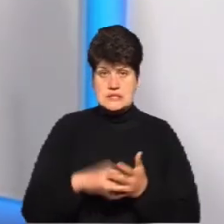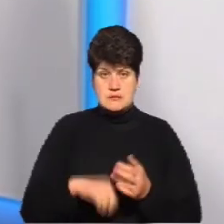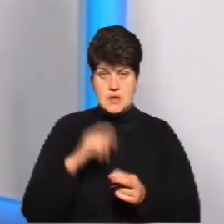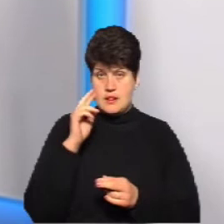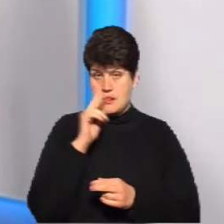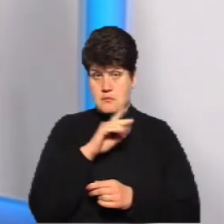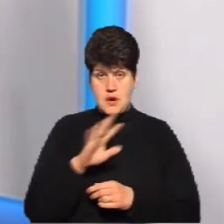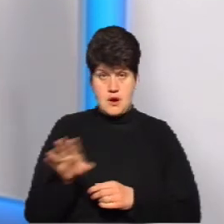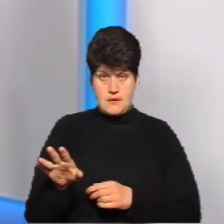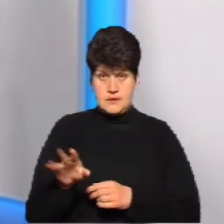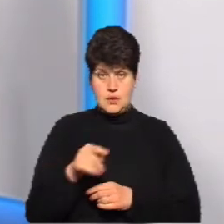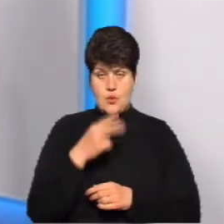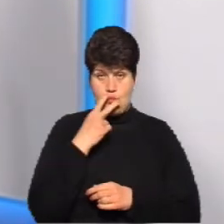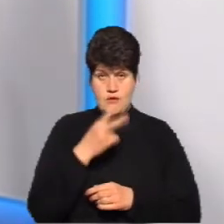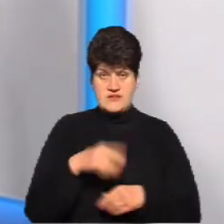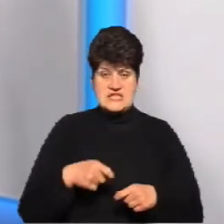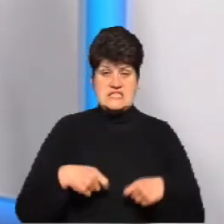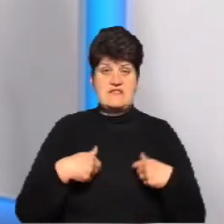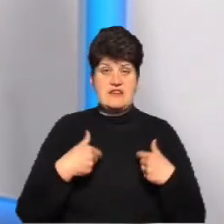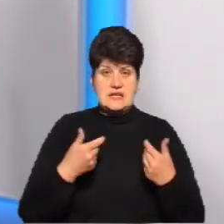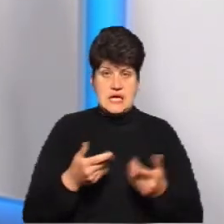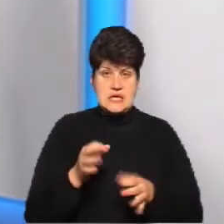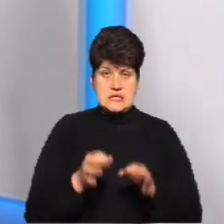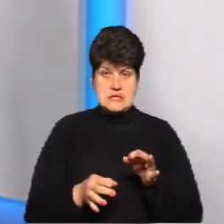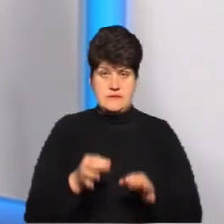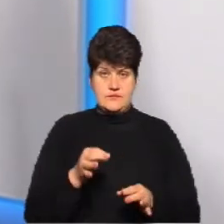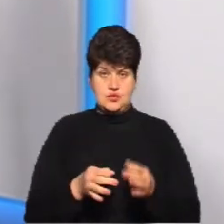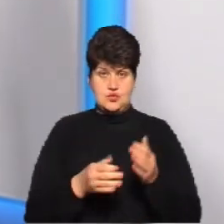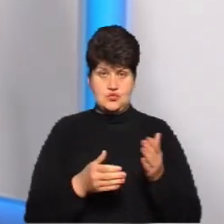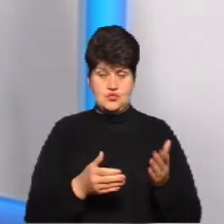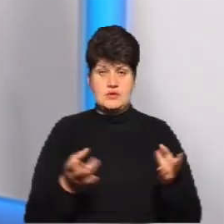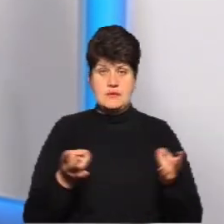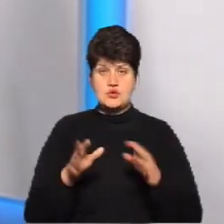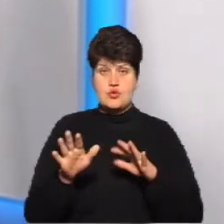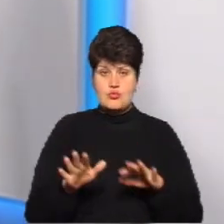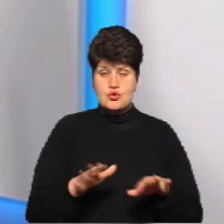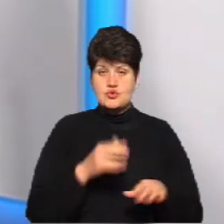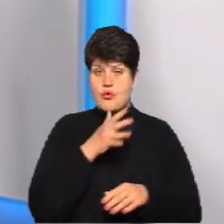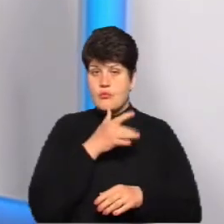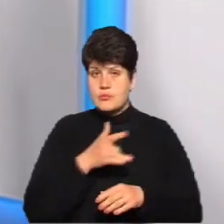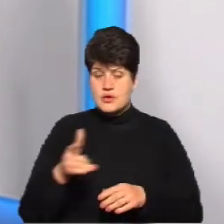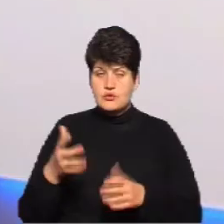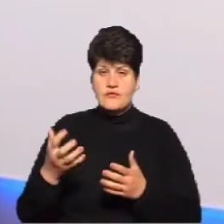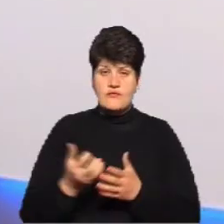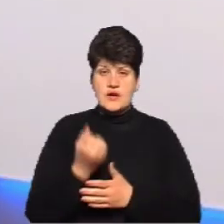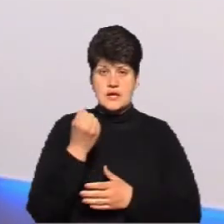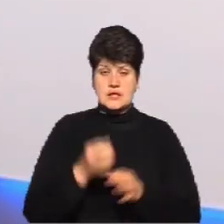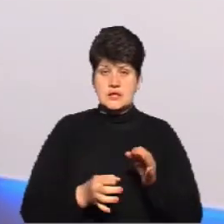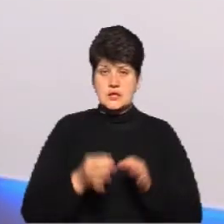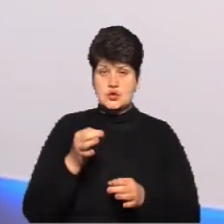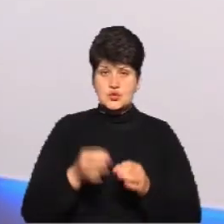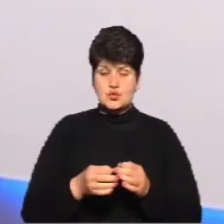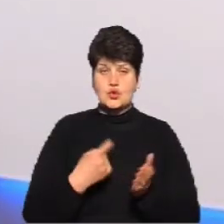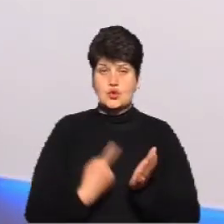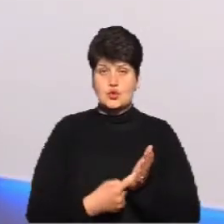він звертається в суд. Звичайно, тут треба, щоб пройшов період і виграти цей суд, і доказати, що... Це може бути довга процедура, так, мені здається,